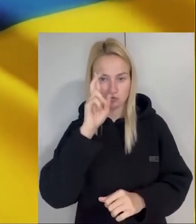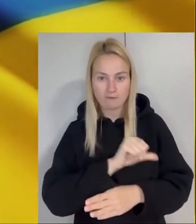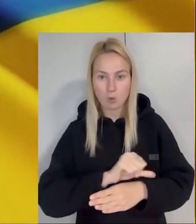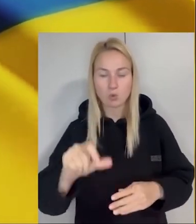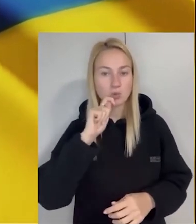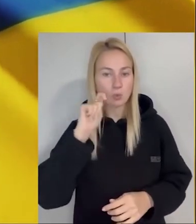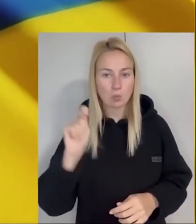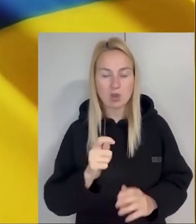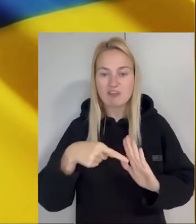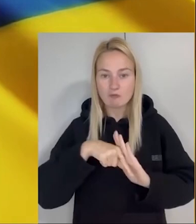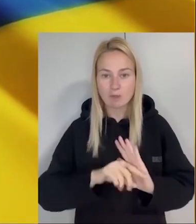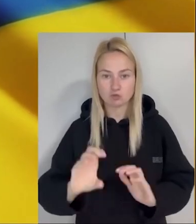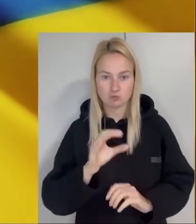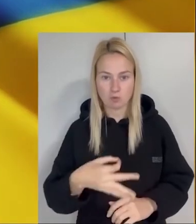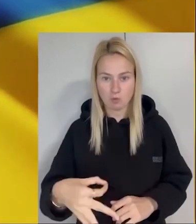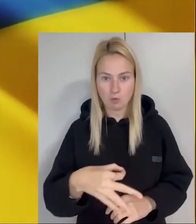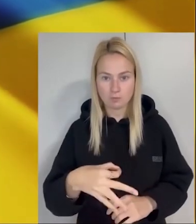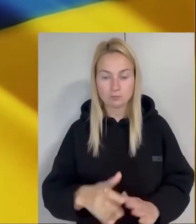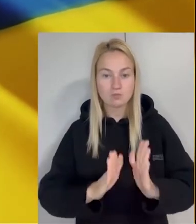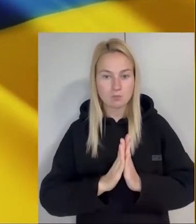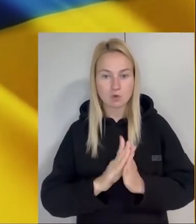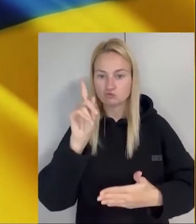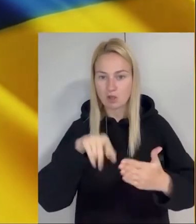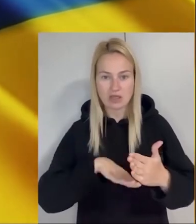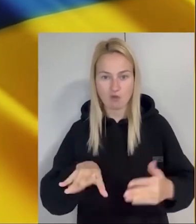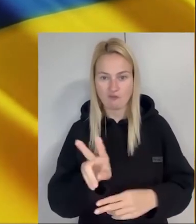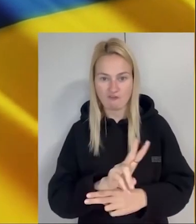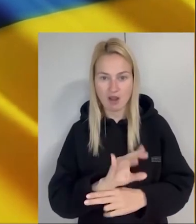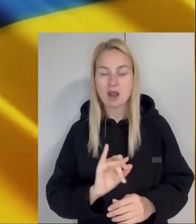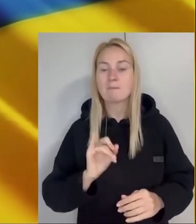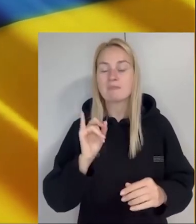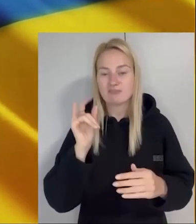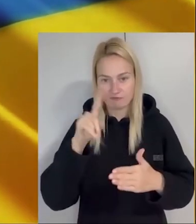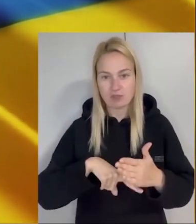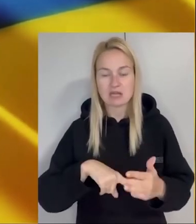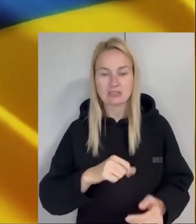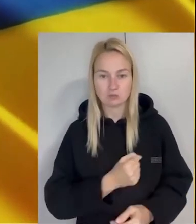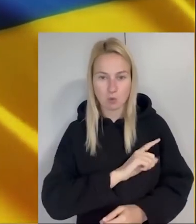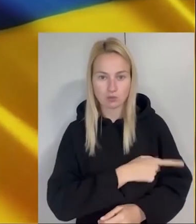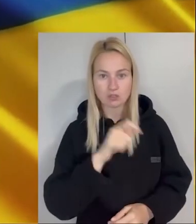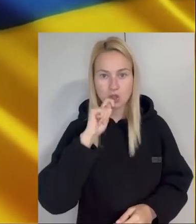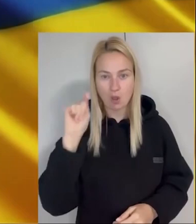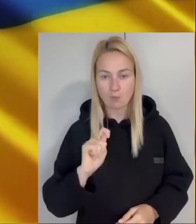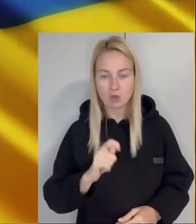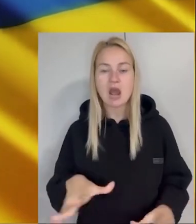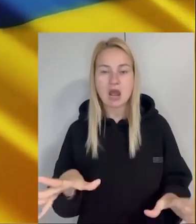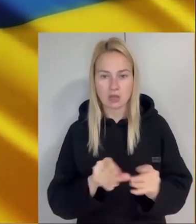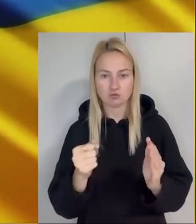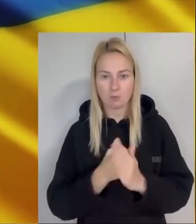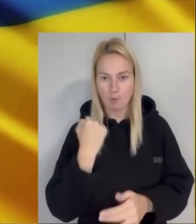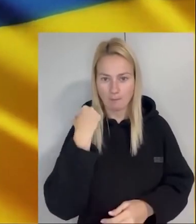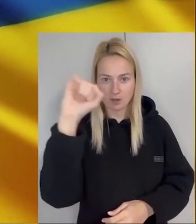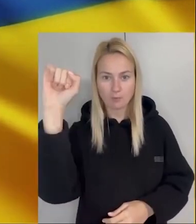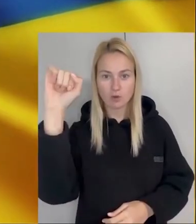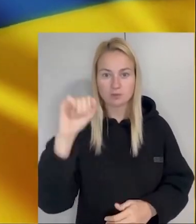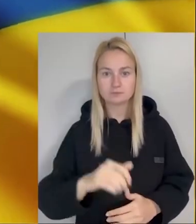кордону України в межах Сумської області. Прошу не довіряти фейкам та вірити Збройним силам України. Разом до